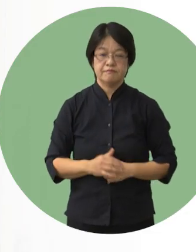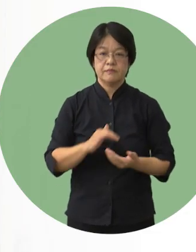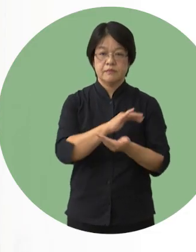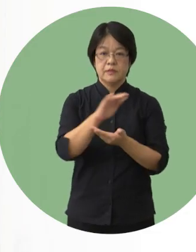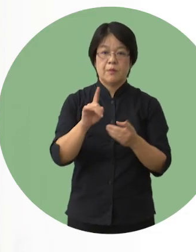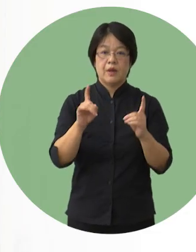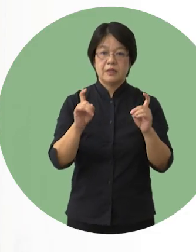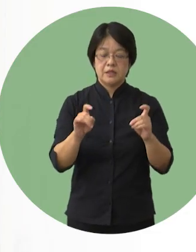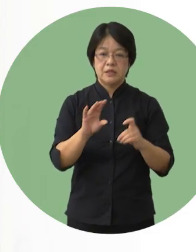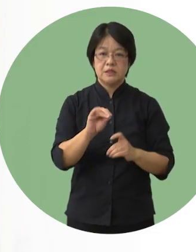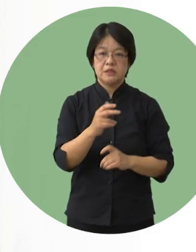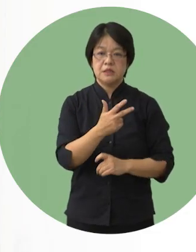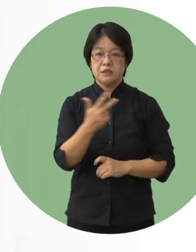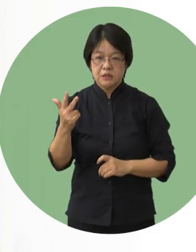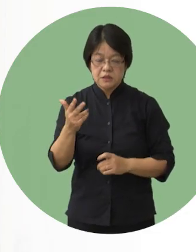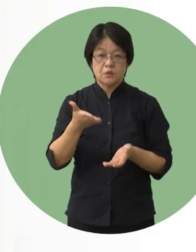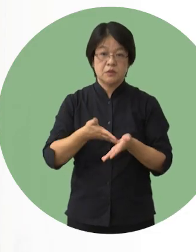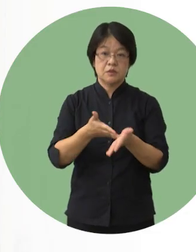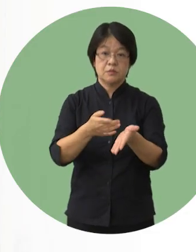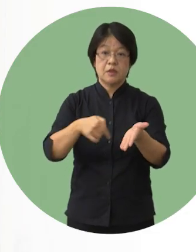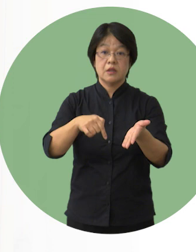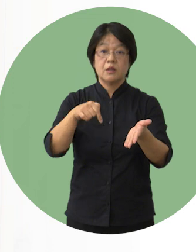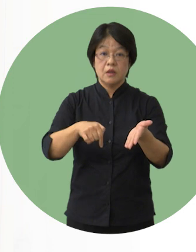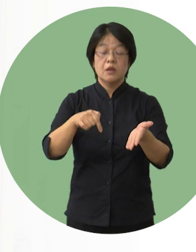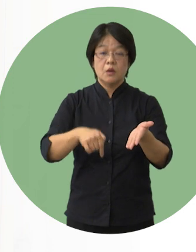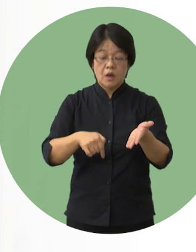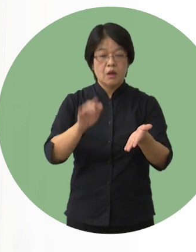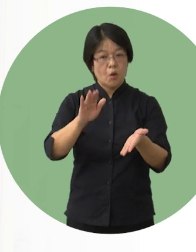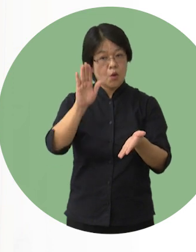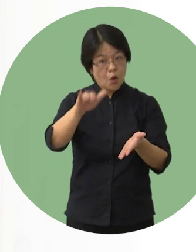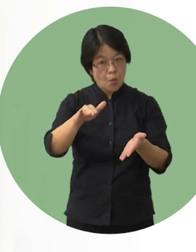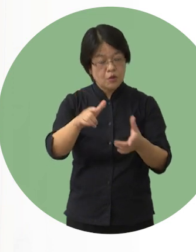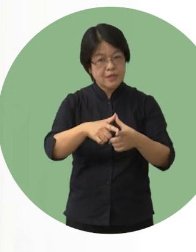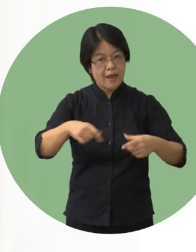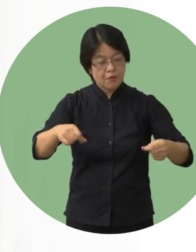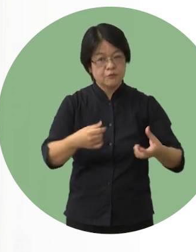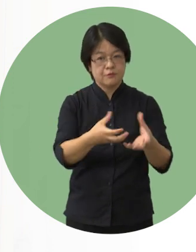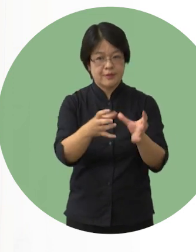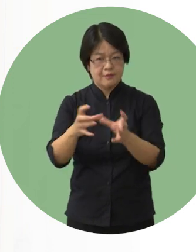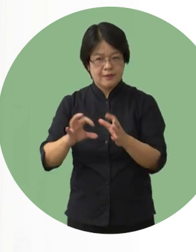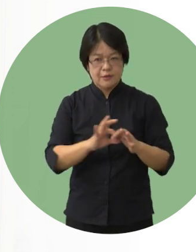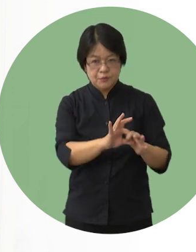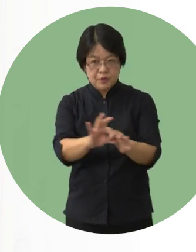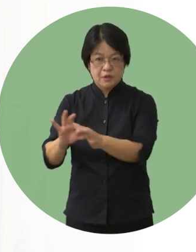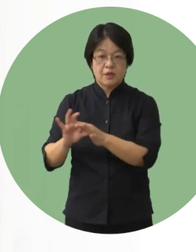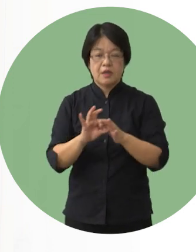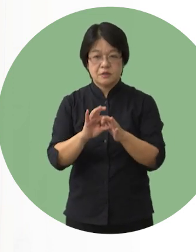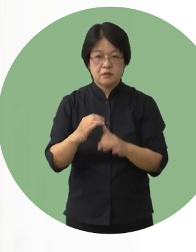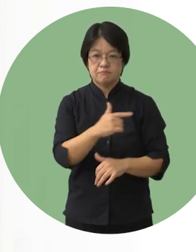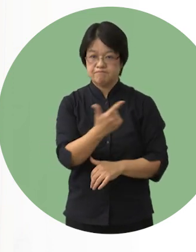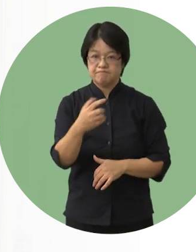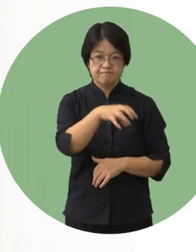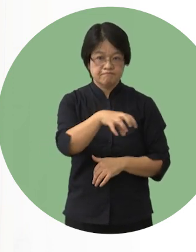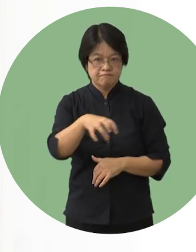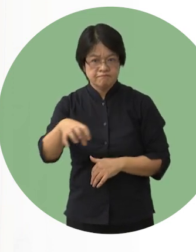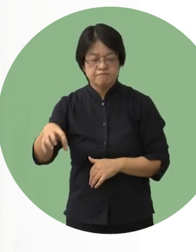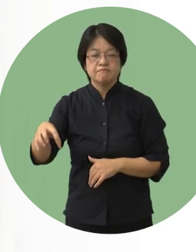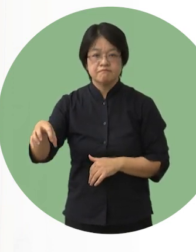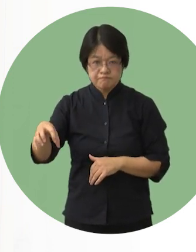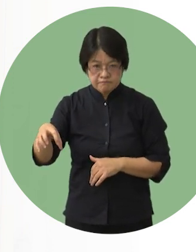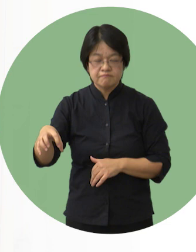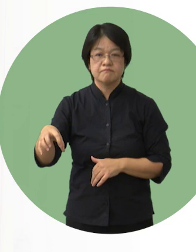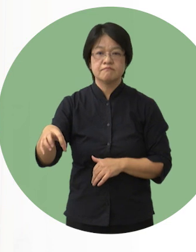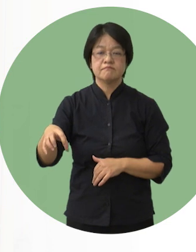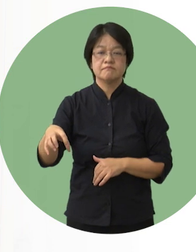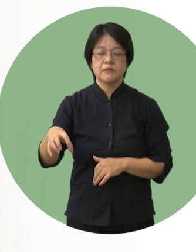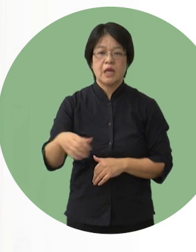、県では今後も全国的な団体と連携しながら、あらゆる機会を通じて日米両政府